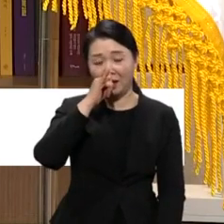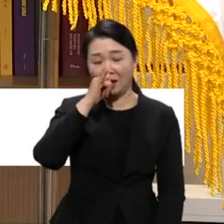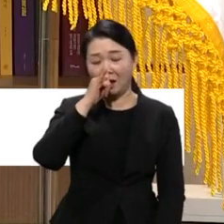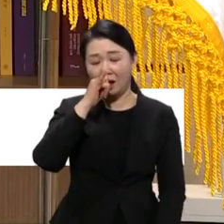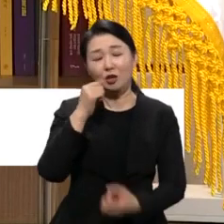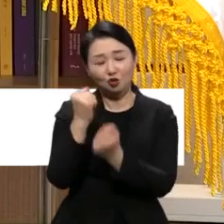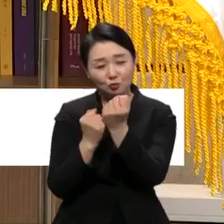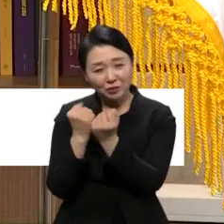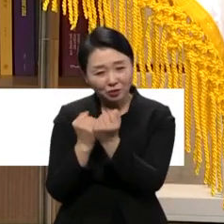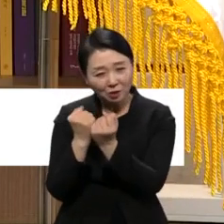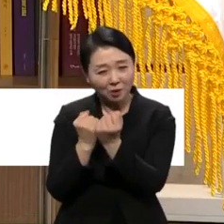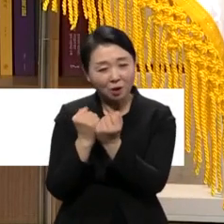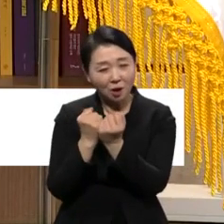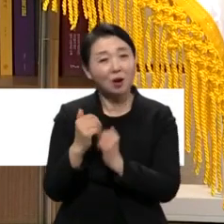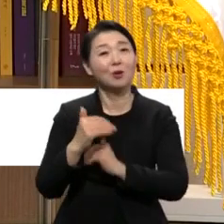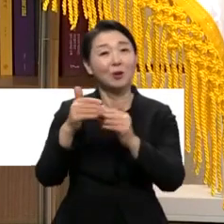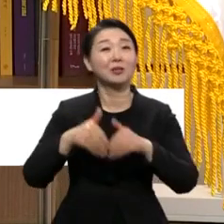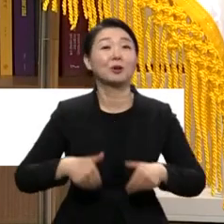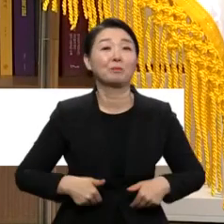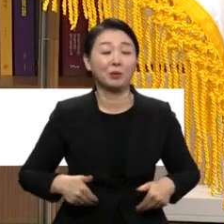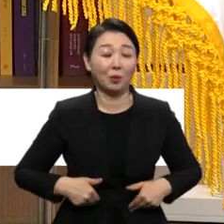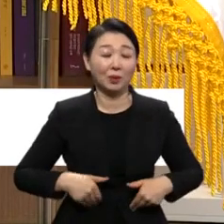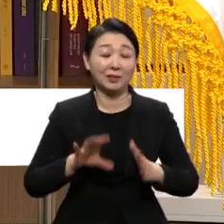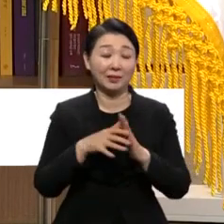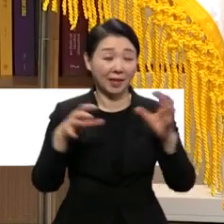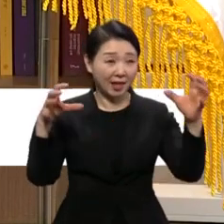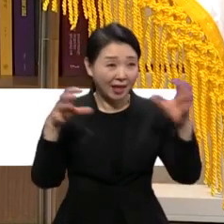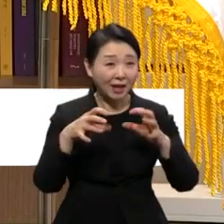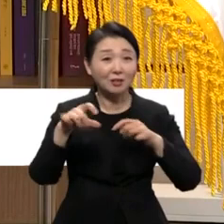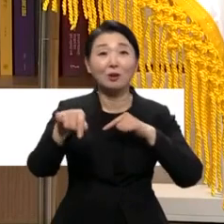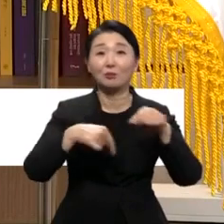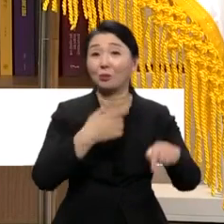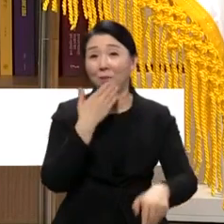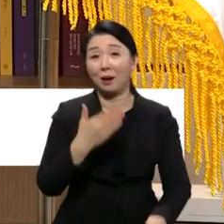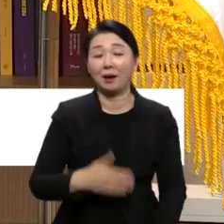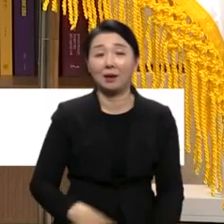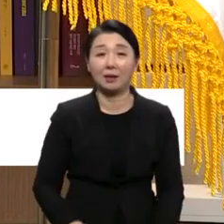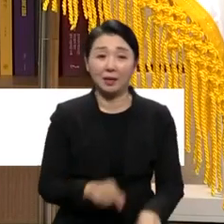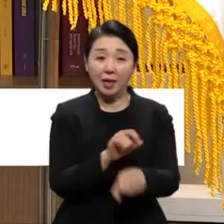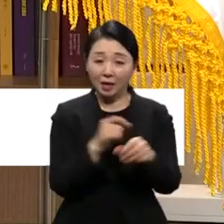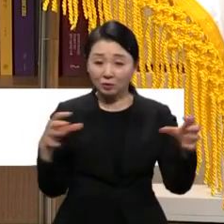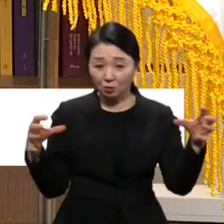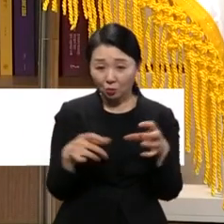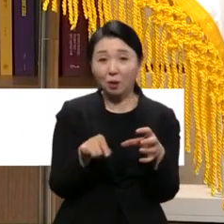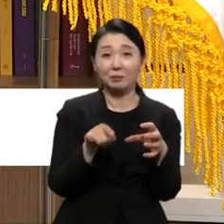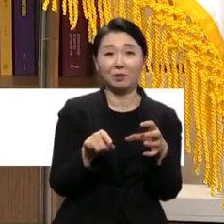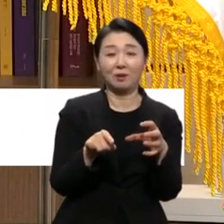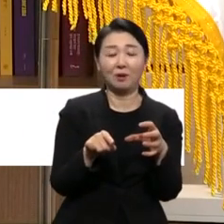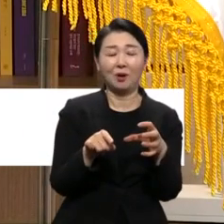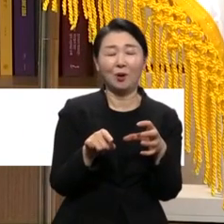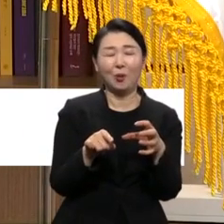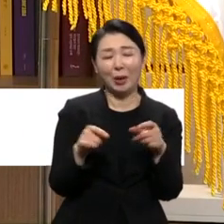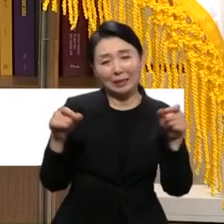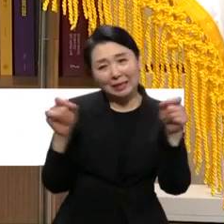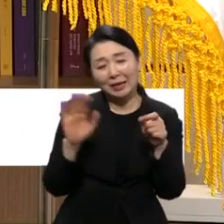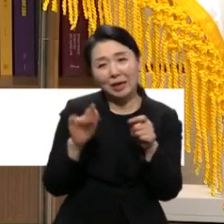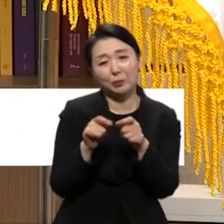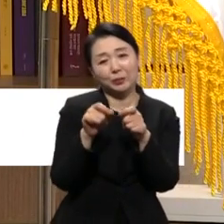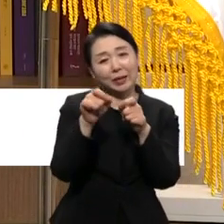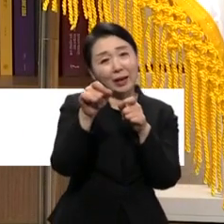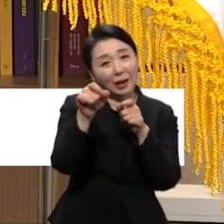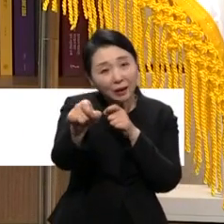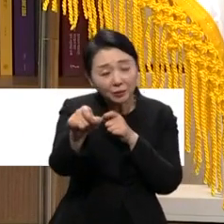된 그런 과정을 거치면서 행정통합이 이루어져야 되기 때문에 행정통합은 약간 중장기적인 과제라고 할 수가